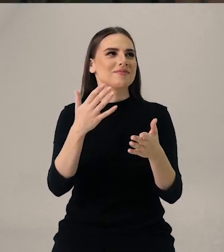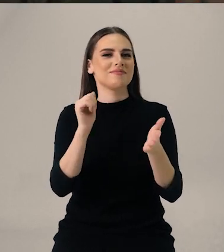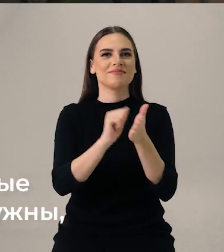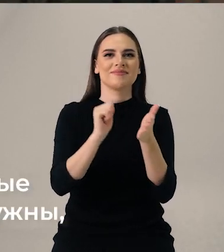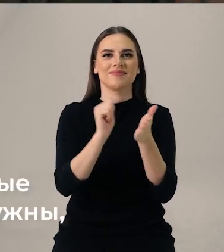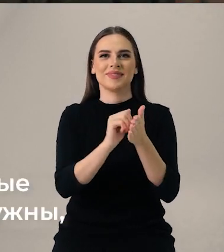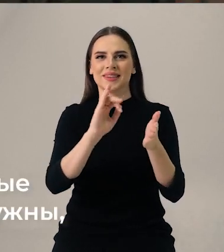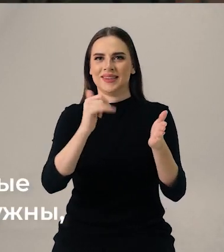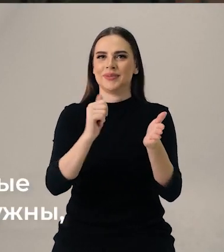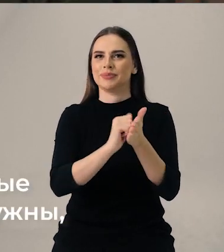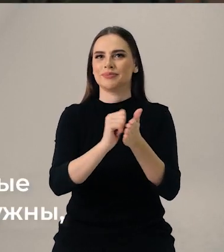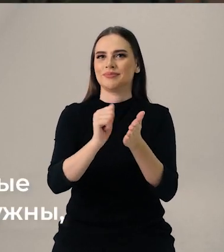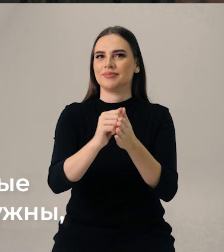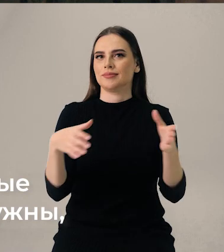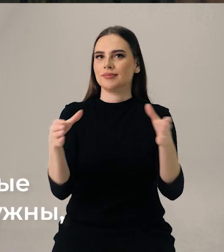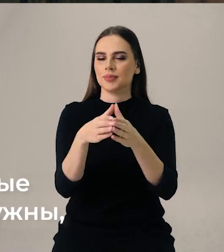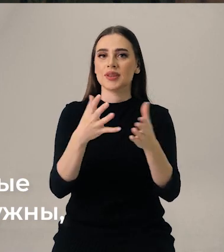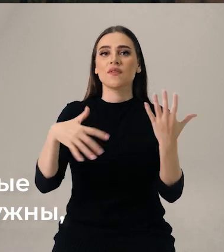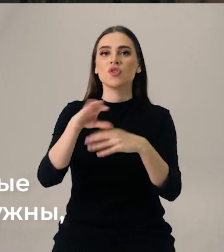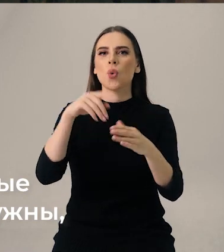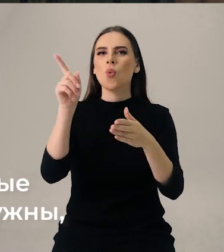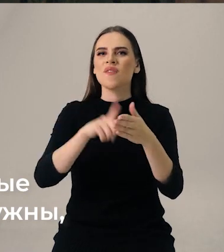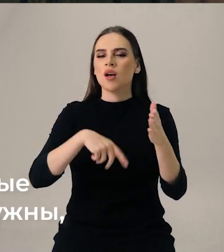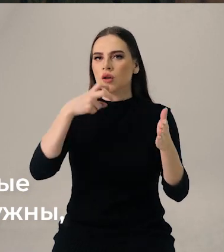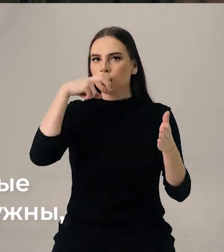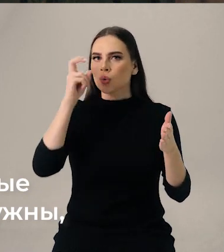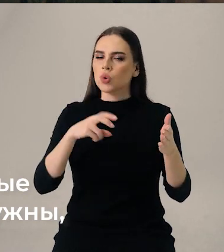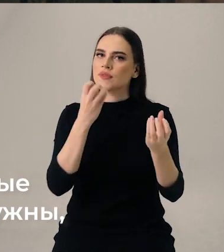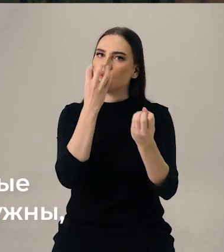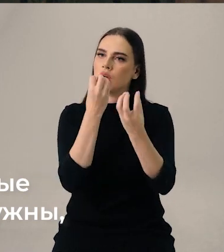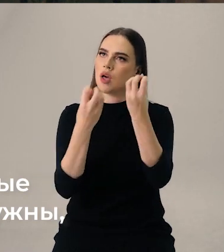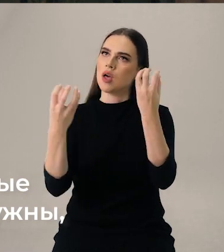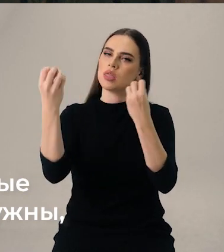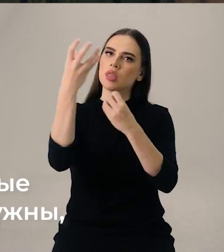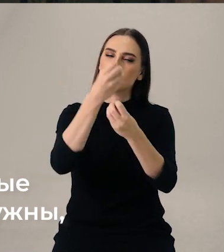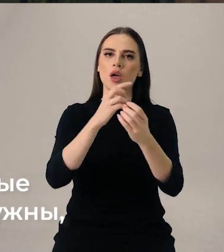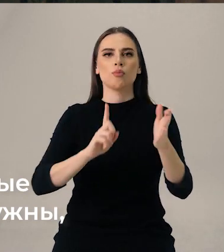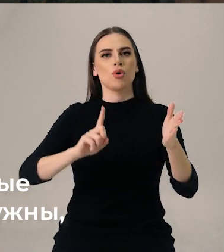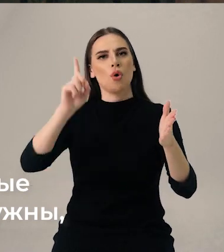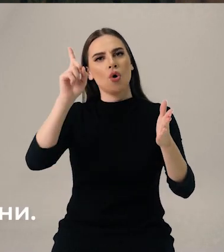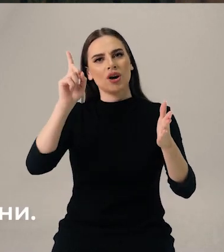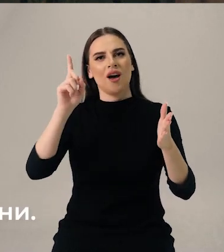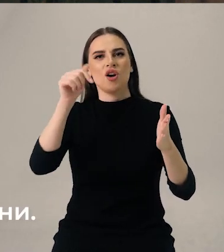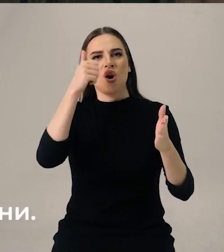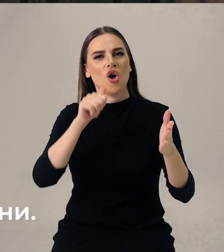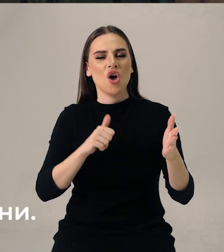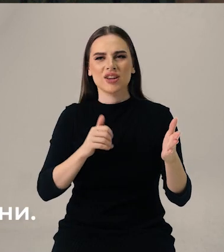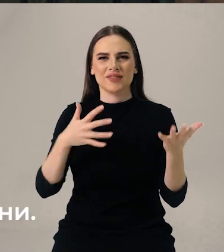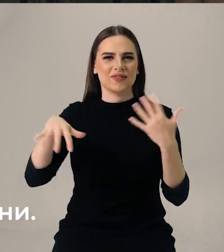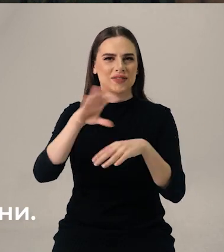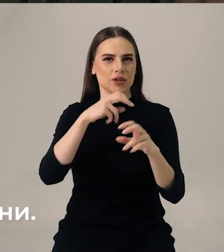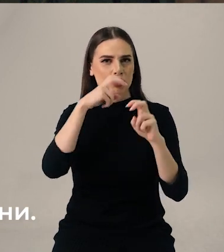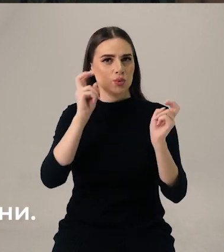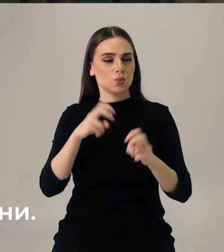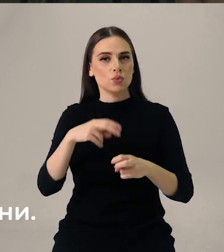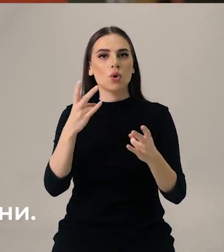времени. Члены этого объединения были уверены, что скучные картины с цветами и греческими богами никому не нужны. А вот что действительно